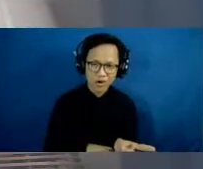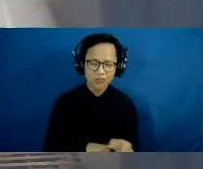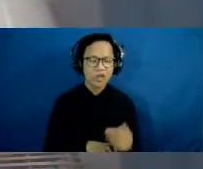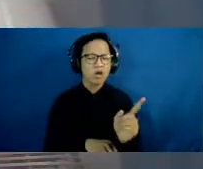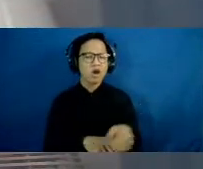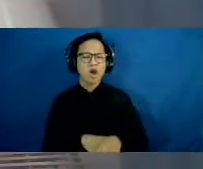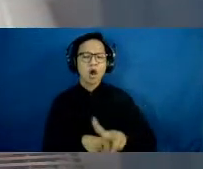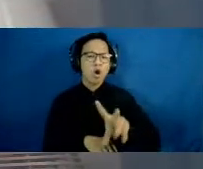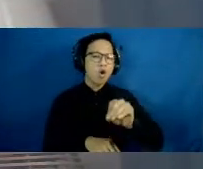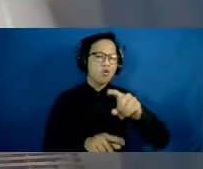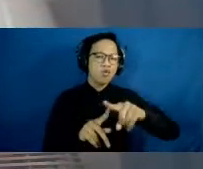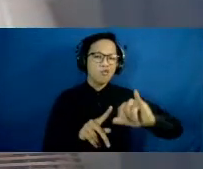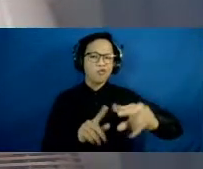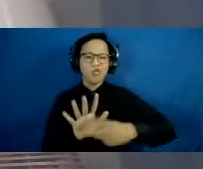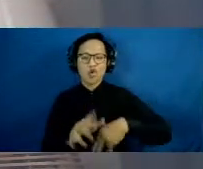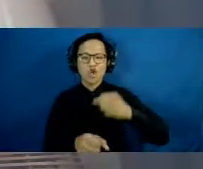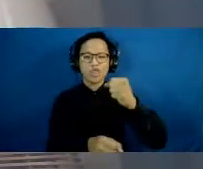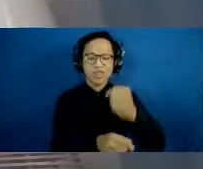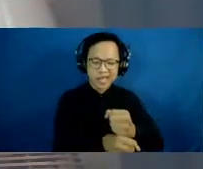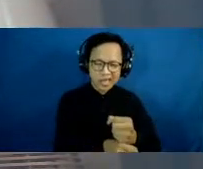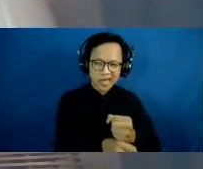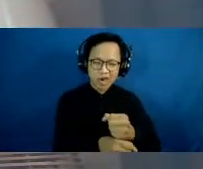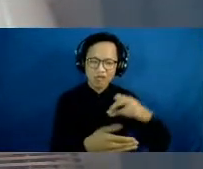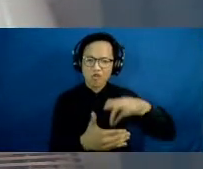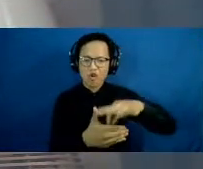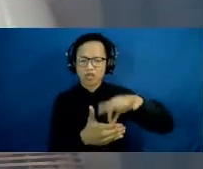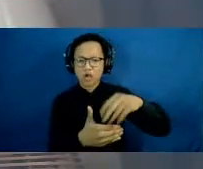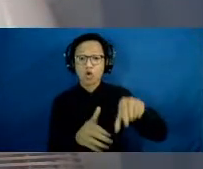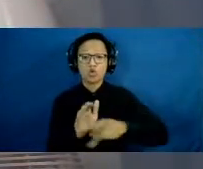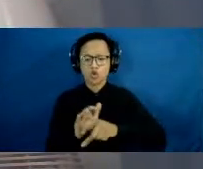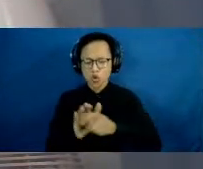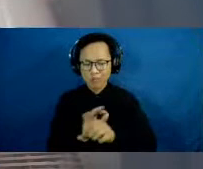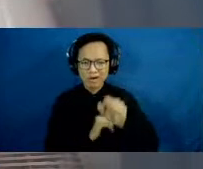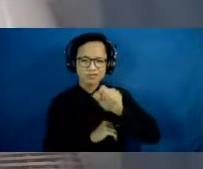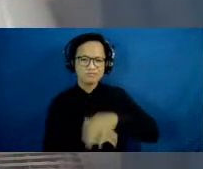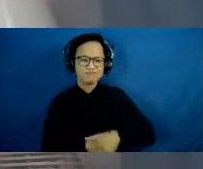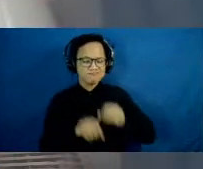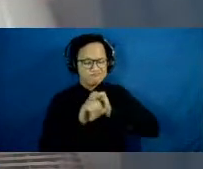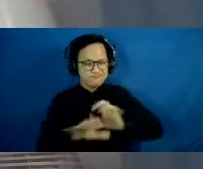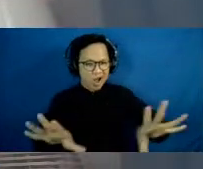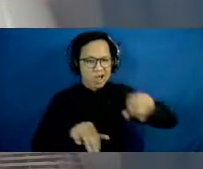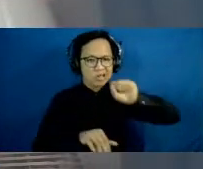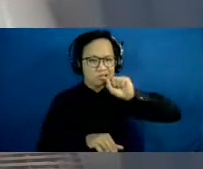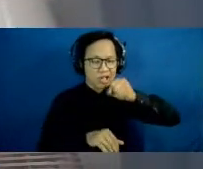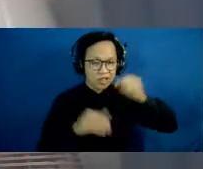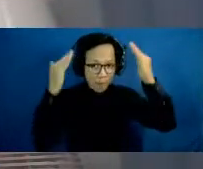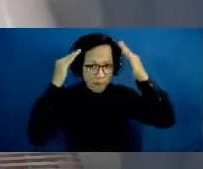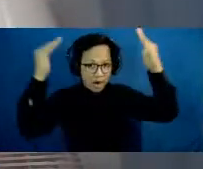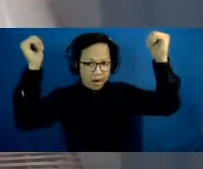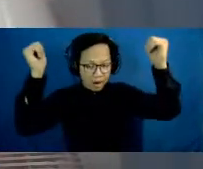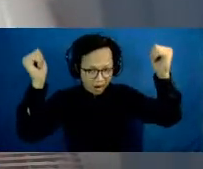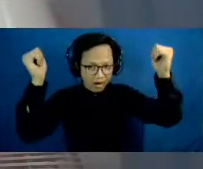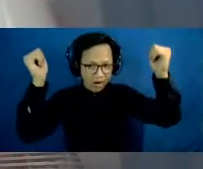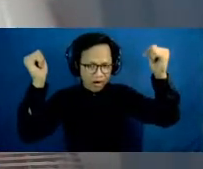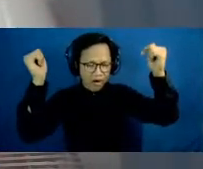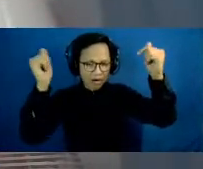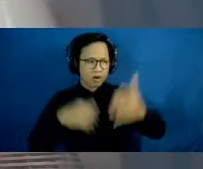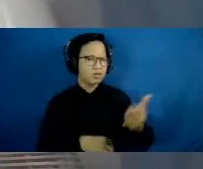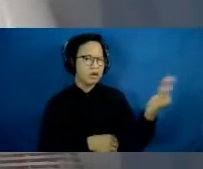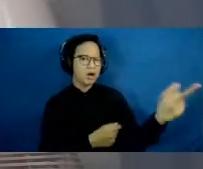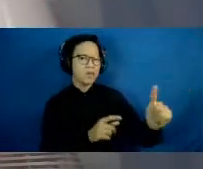voting ya kan. Misalnya saya ini mengeluarkan sate Padang nih dengan partner saya Kemal, dia sudah melemparkan